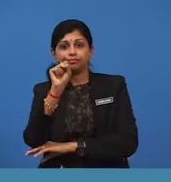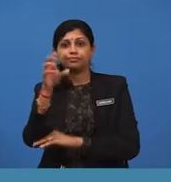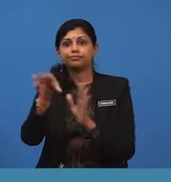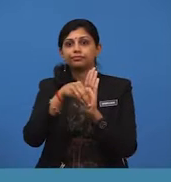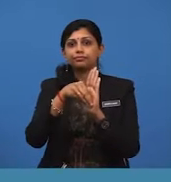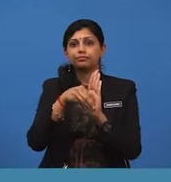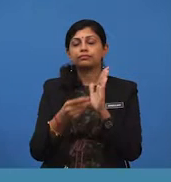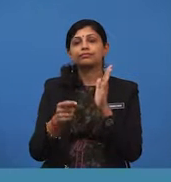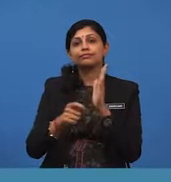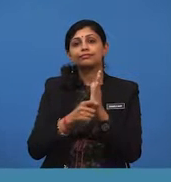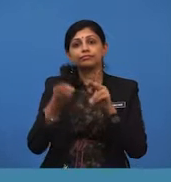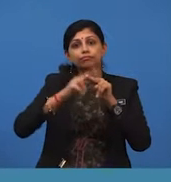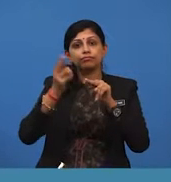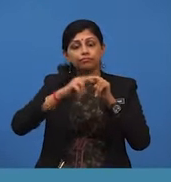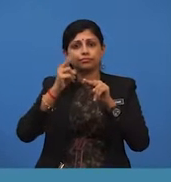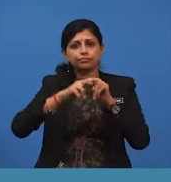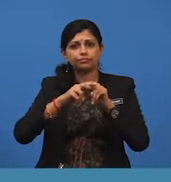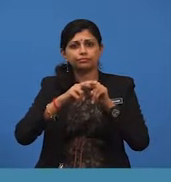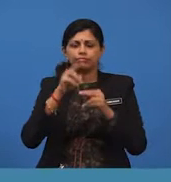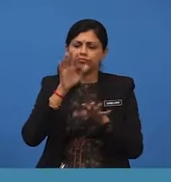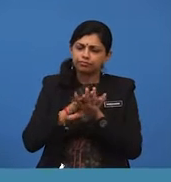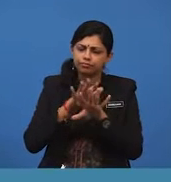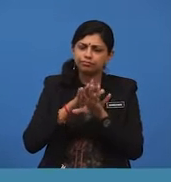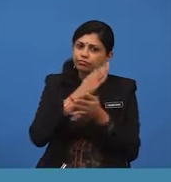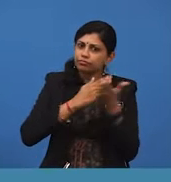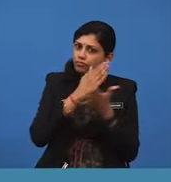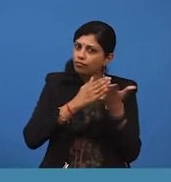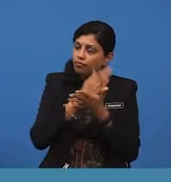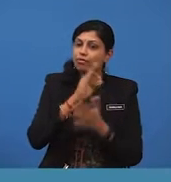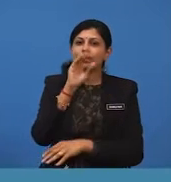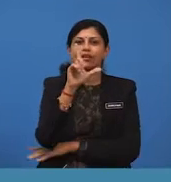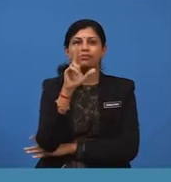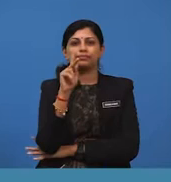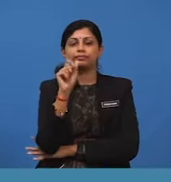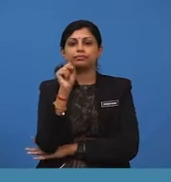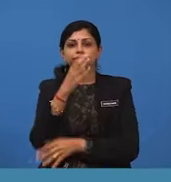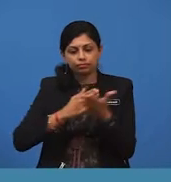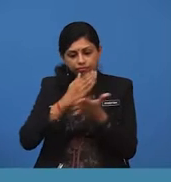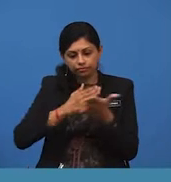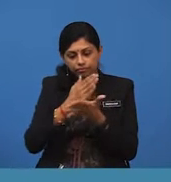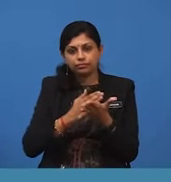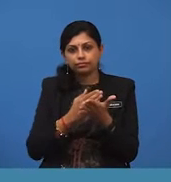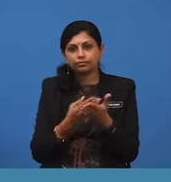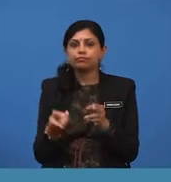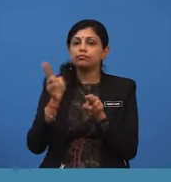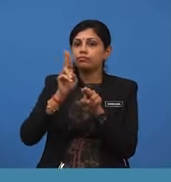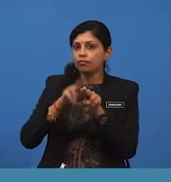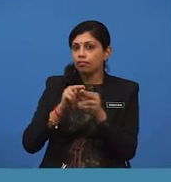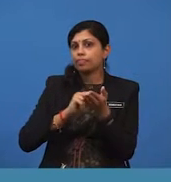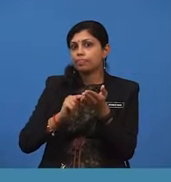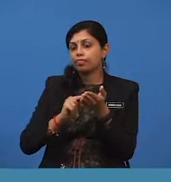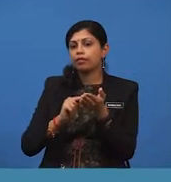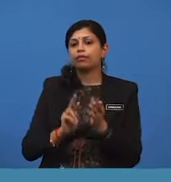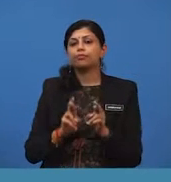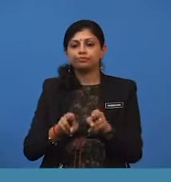lebih banyak flux magnet yang akan terpotong sekaligus meningkatkan nilai arus aruhan.